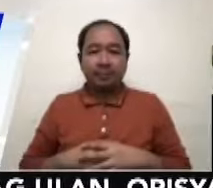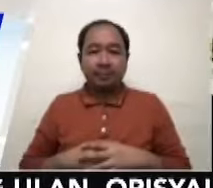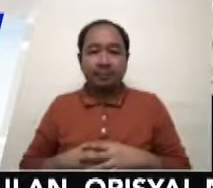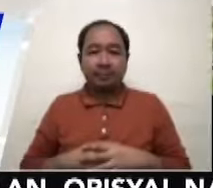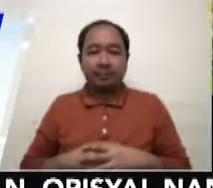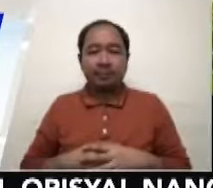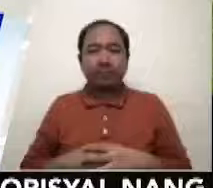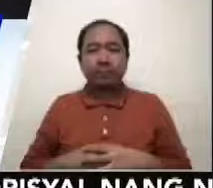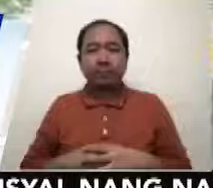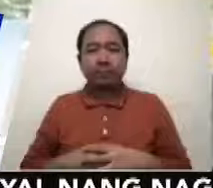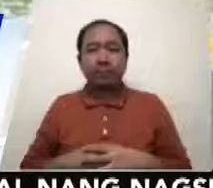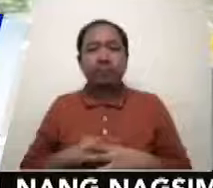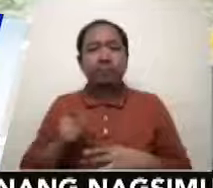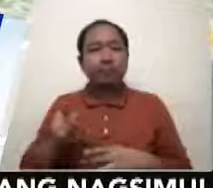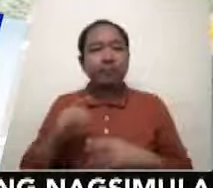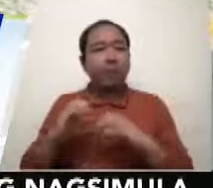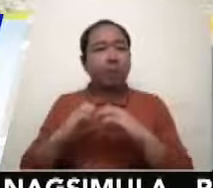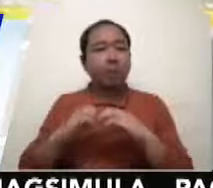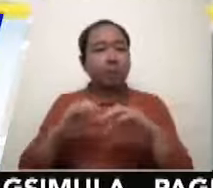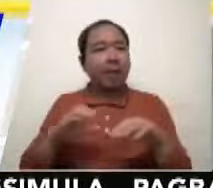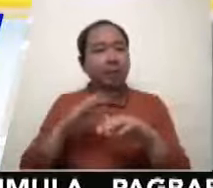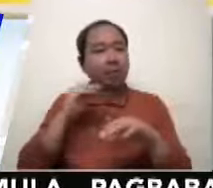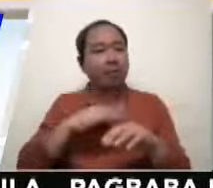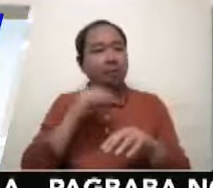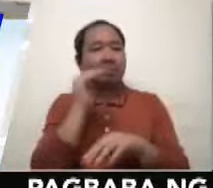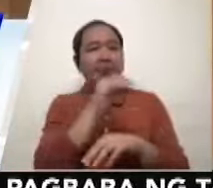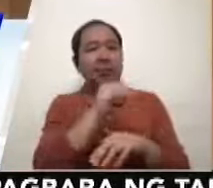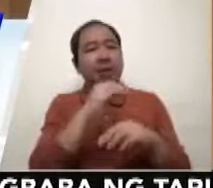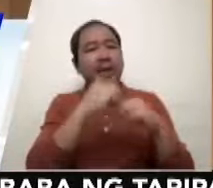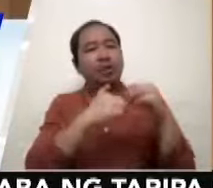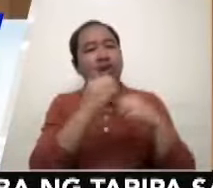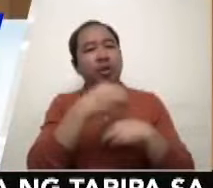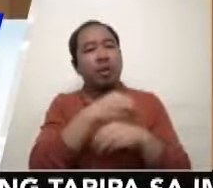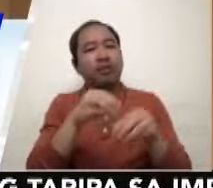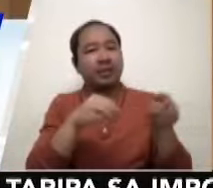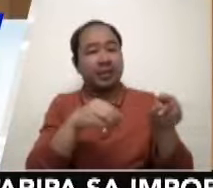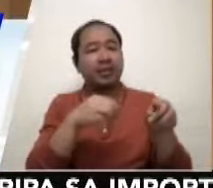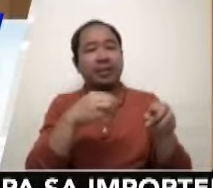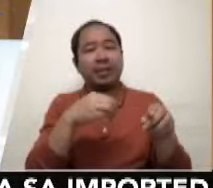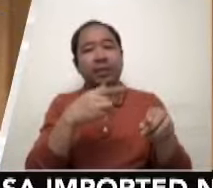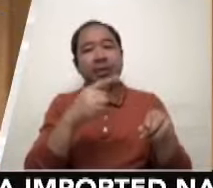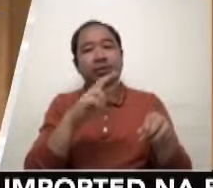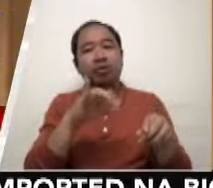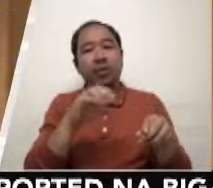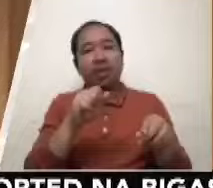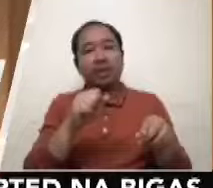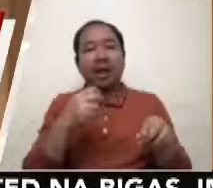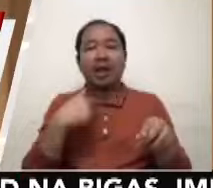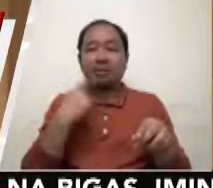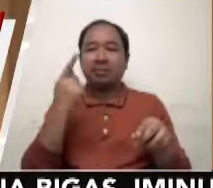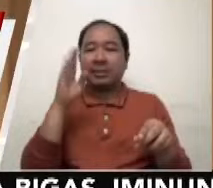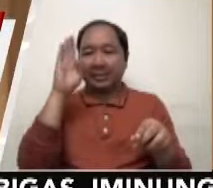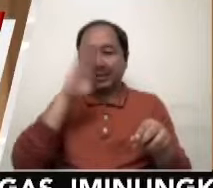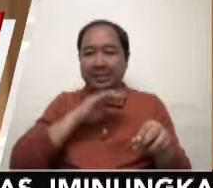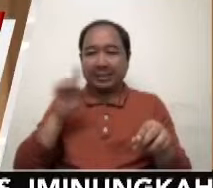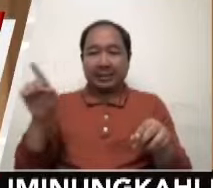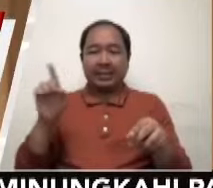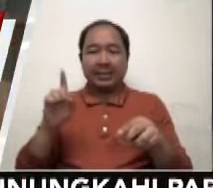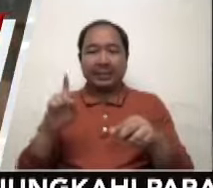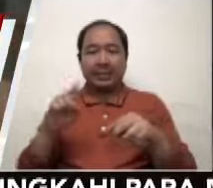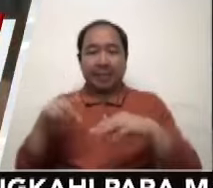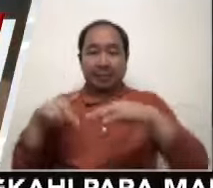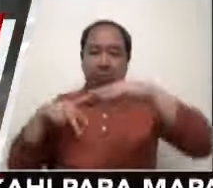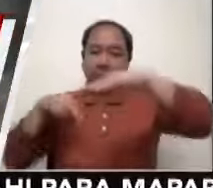Dumulog ang inyong kapuso, Action Man, sa City Engineering Office ng General Trias, Cavite. Nagkaroon po kasi ng malaki pinsala yung existing na footbridge natin.